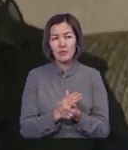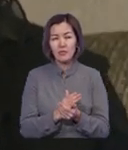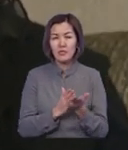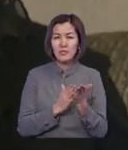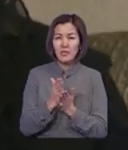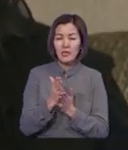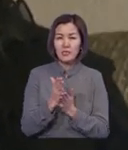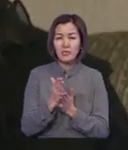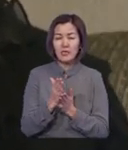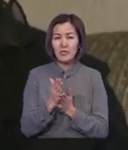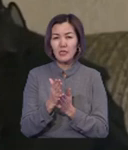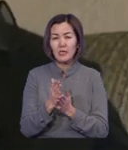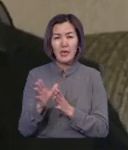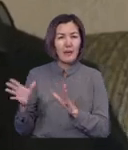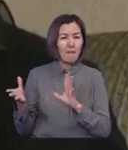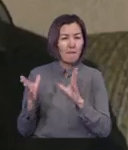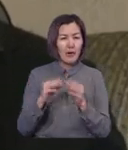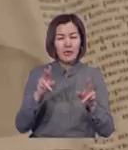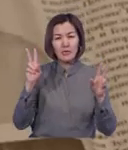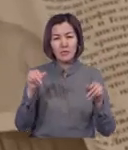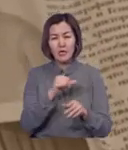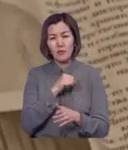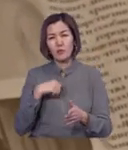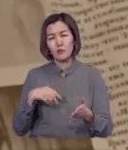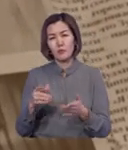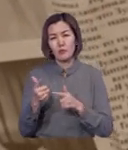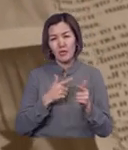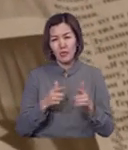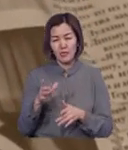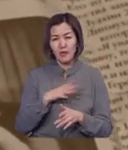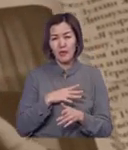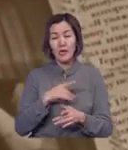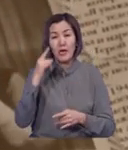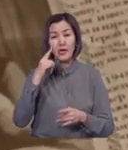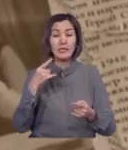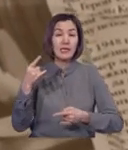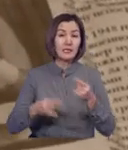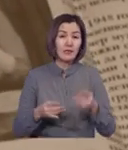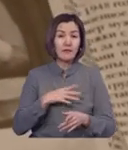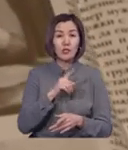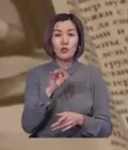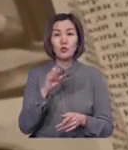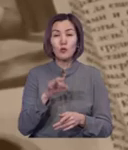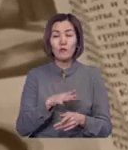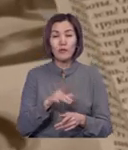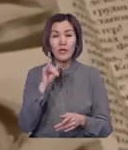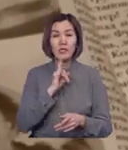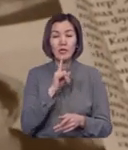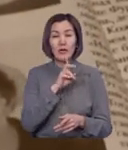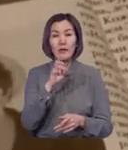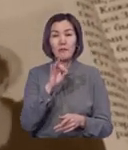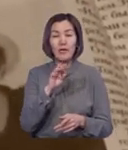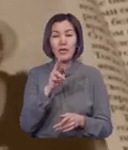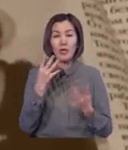саяси барлығын өзіміз жеткіземіз. Қазақ телевизиясының келбеті Зұлқия Мұқанқызы Баянауылдың